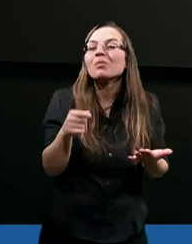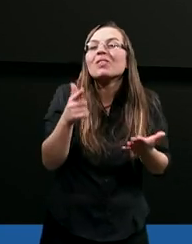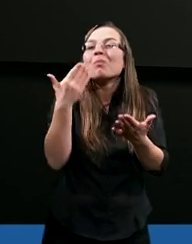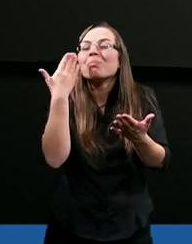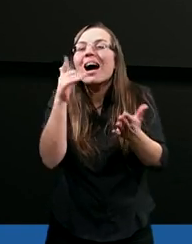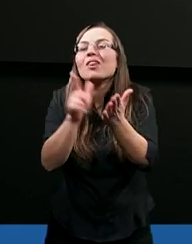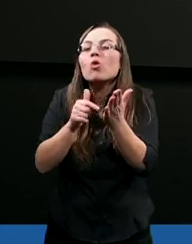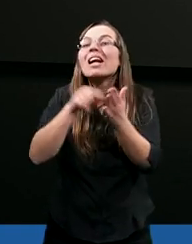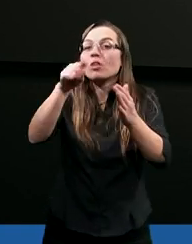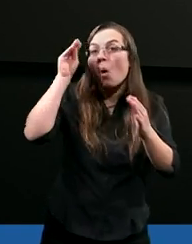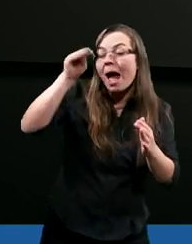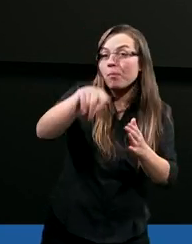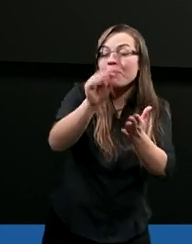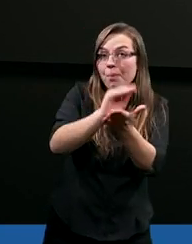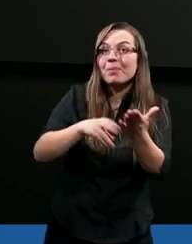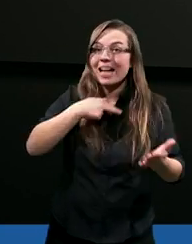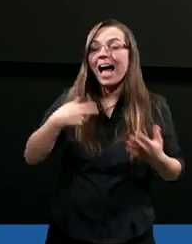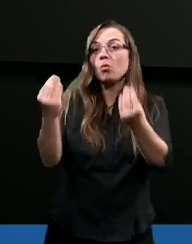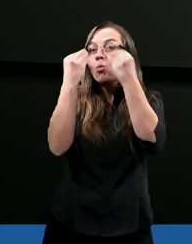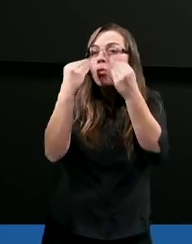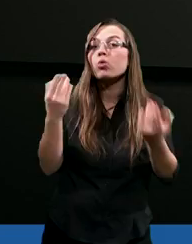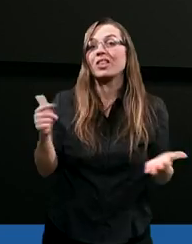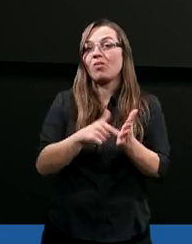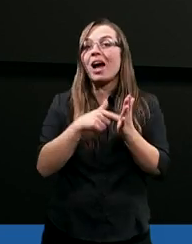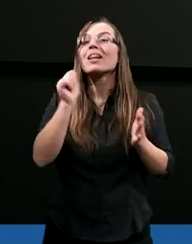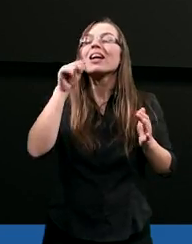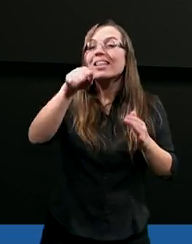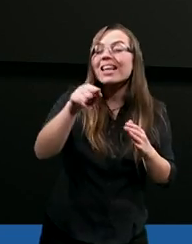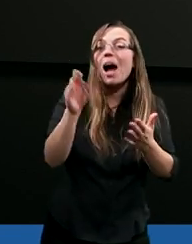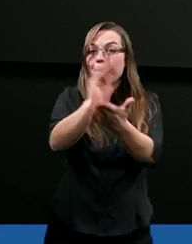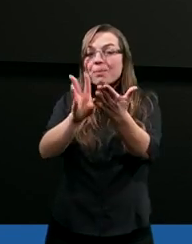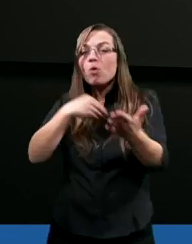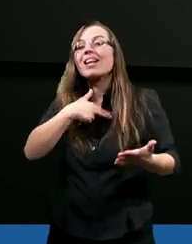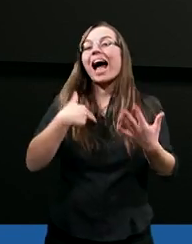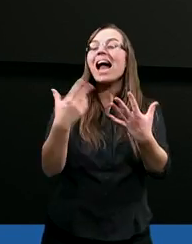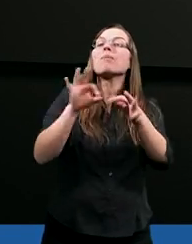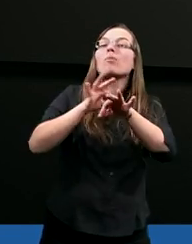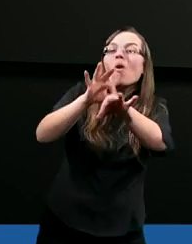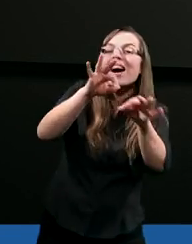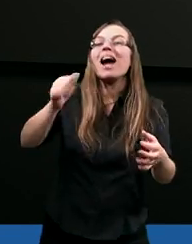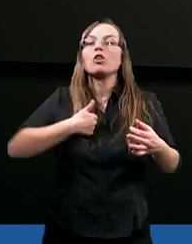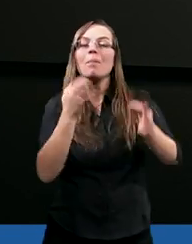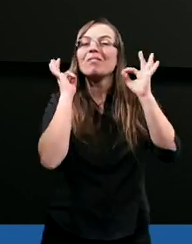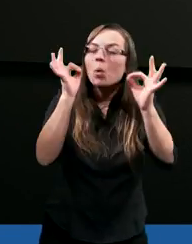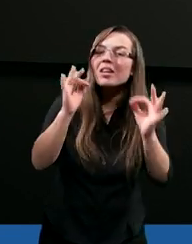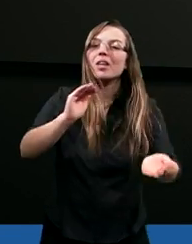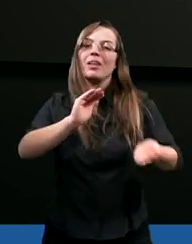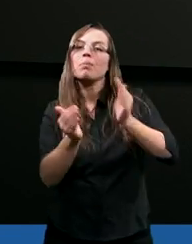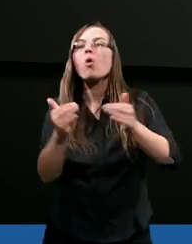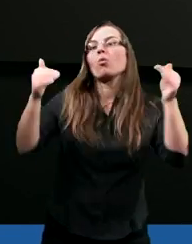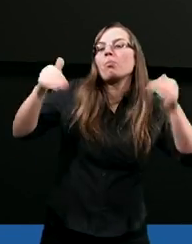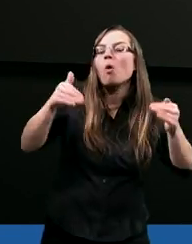często ono ich napomina, ona ich naucza, ona ich prowadzi, aby w właściwy sposób